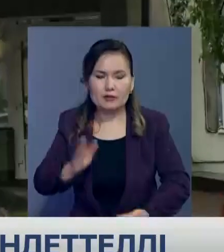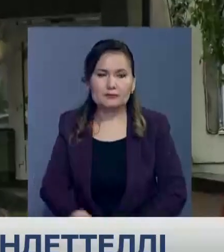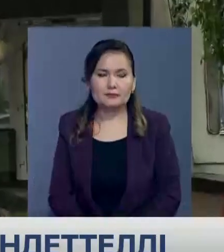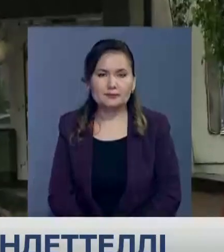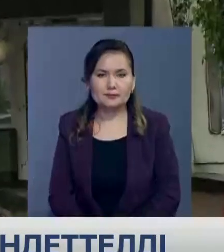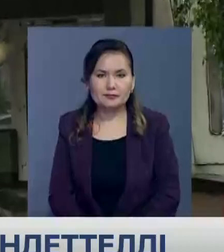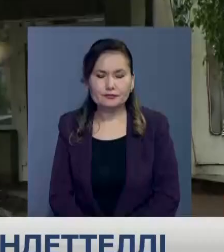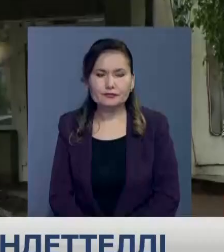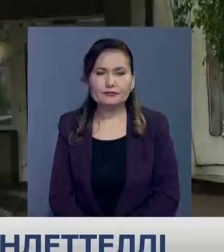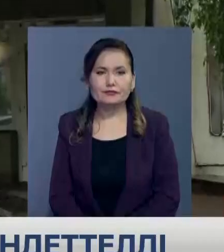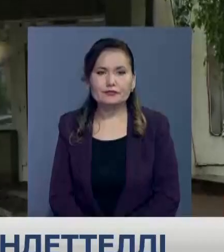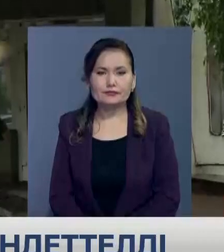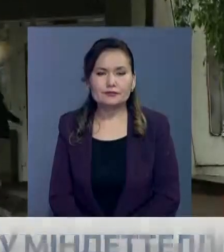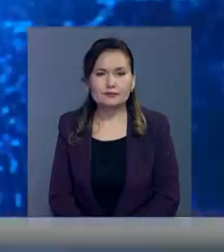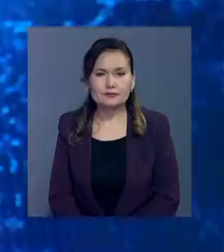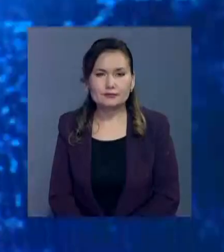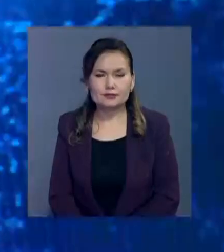24, Украинадан.